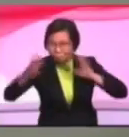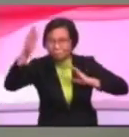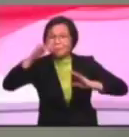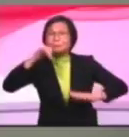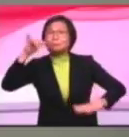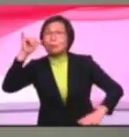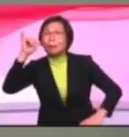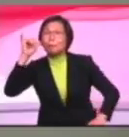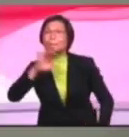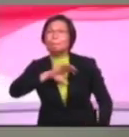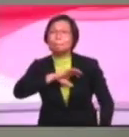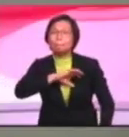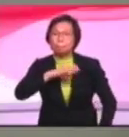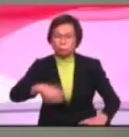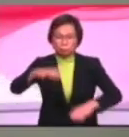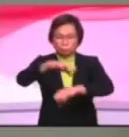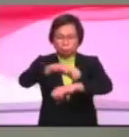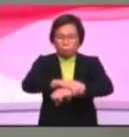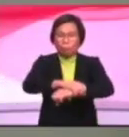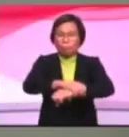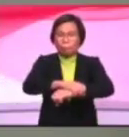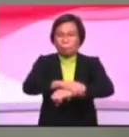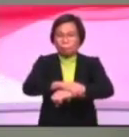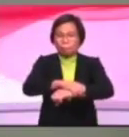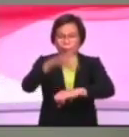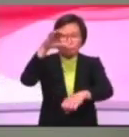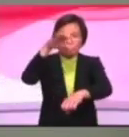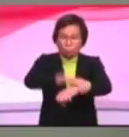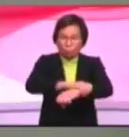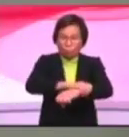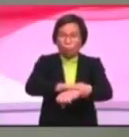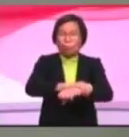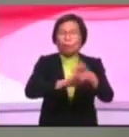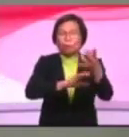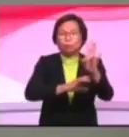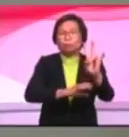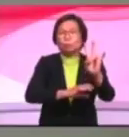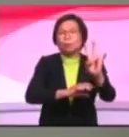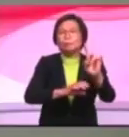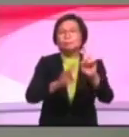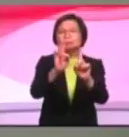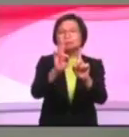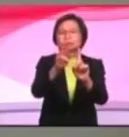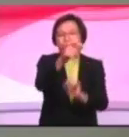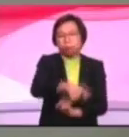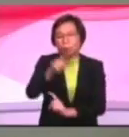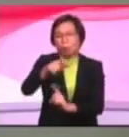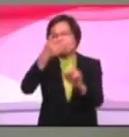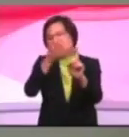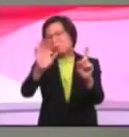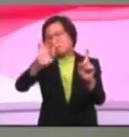PDRM telah menahan 17 individu di atas kesalahan engkar